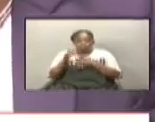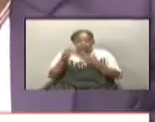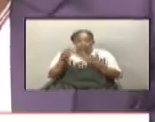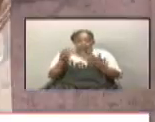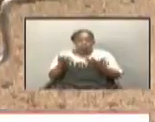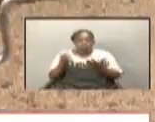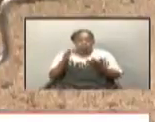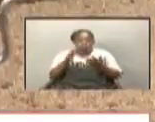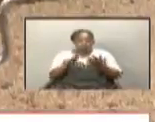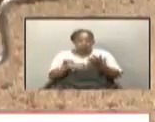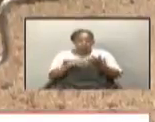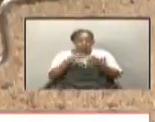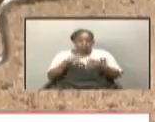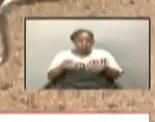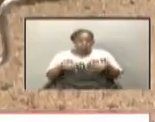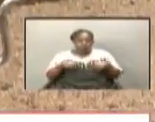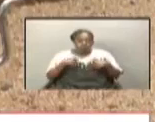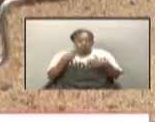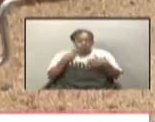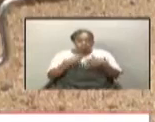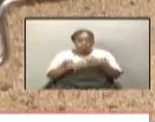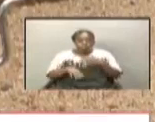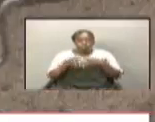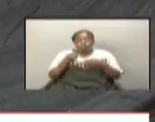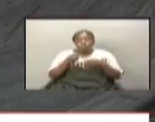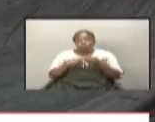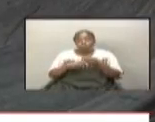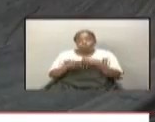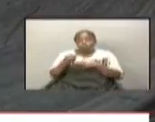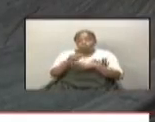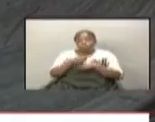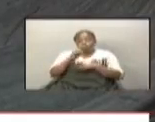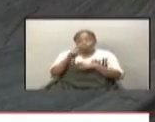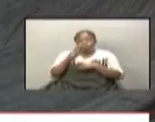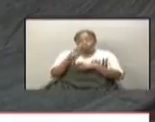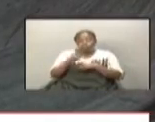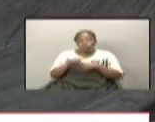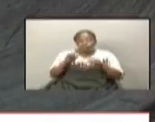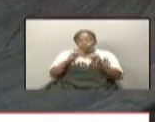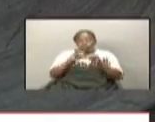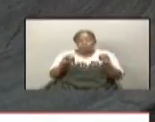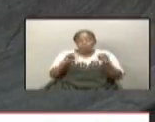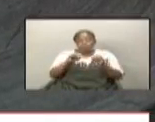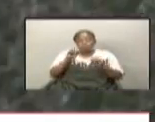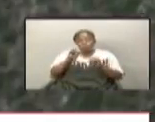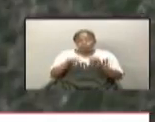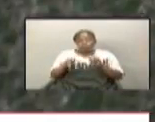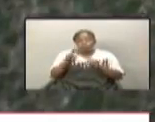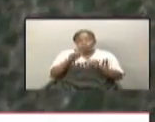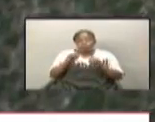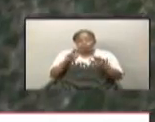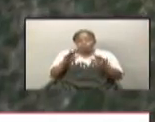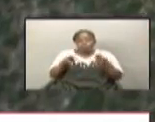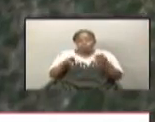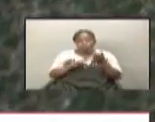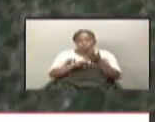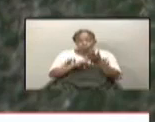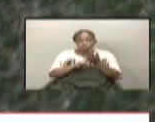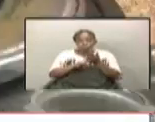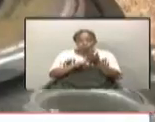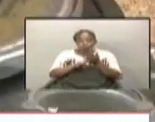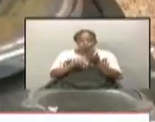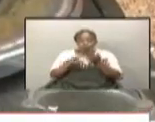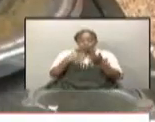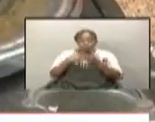obwo bwali bulamu. Agamba nti abatundanga gramophone basookanga kusomesa bakasitoma baabwe enkozesa y'ekyuma